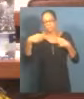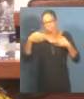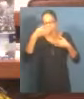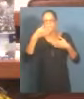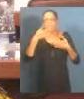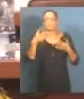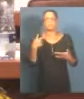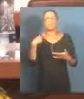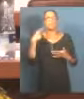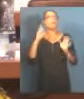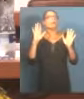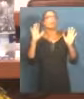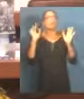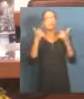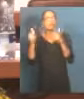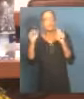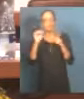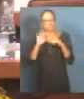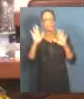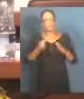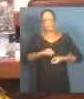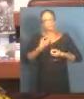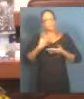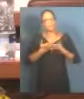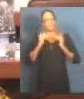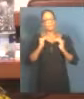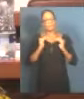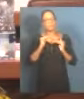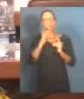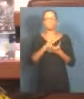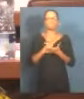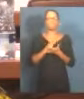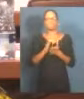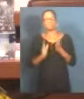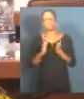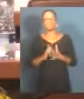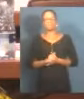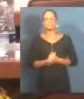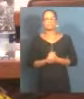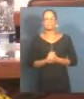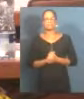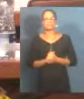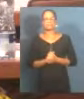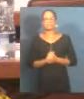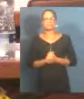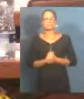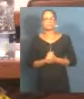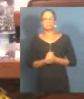mais je pense qu'il est important d'exprimer cette réserve et de manière tout à